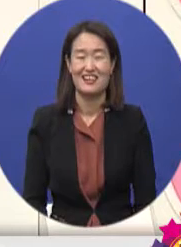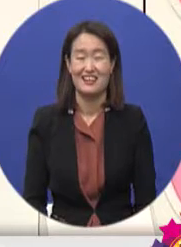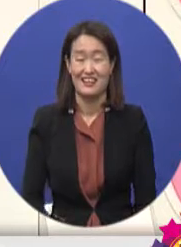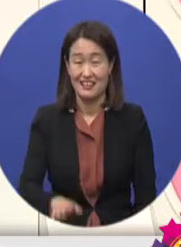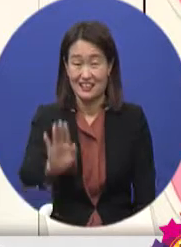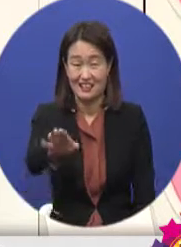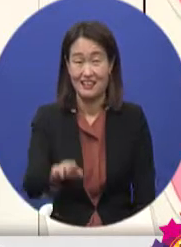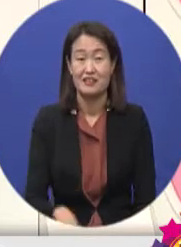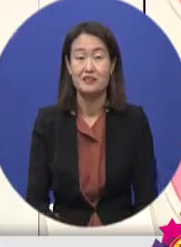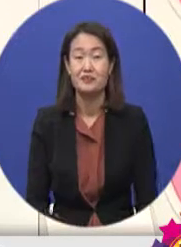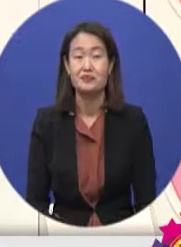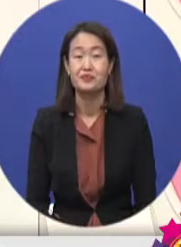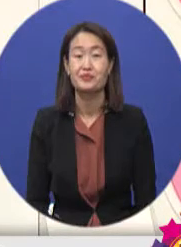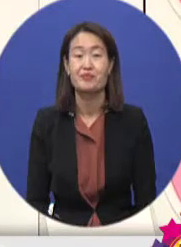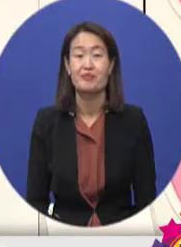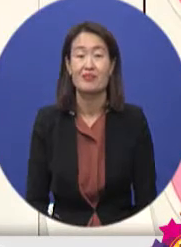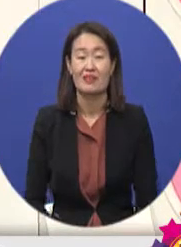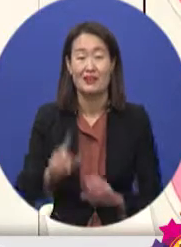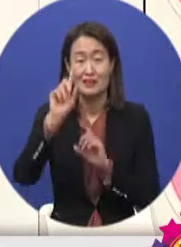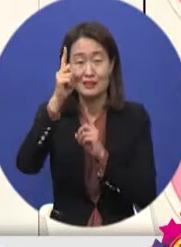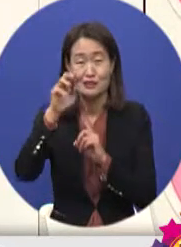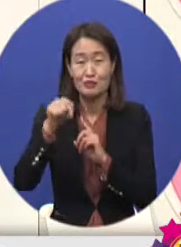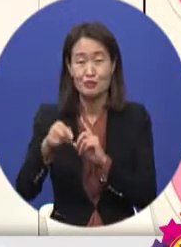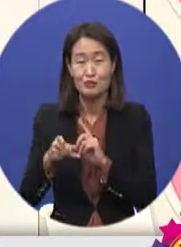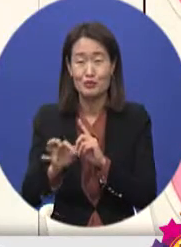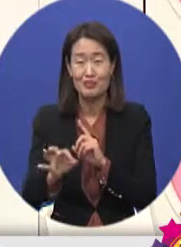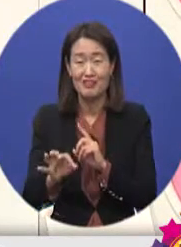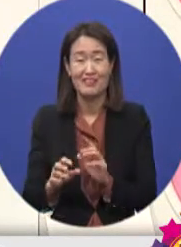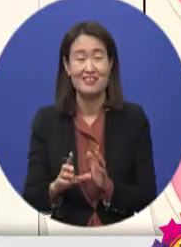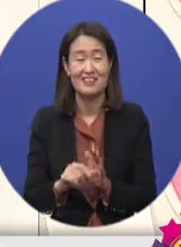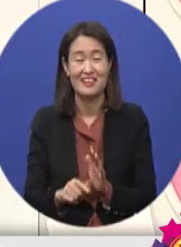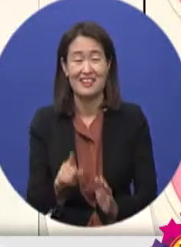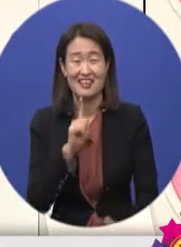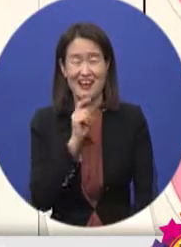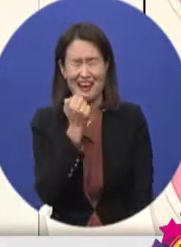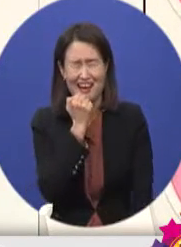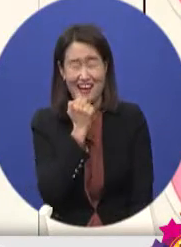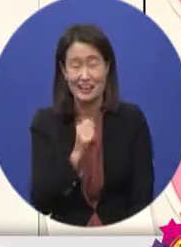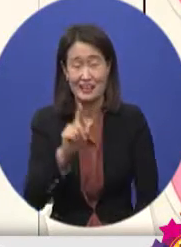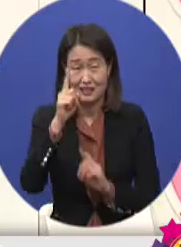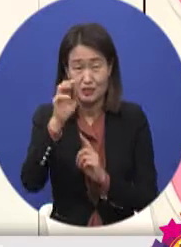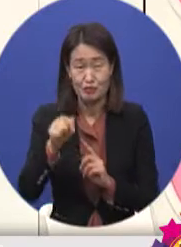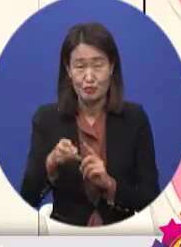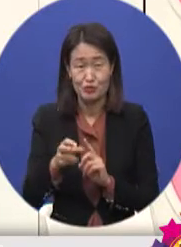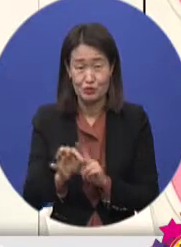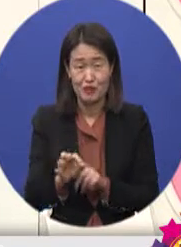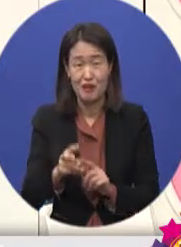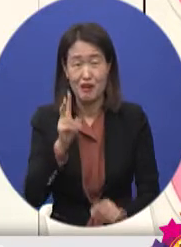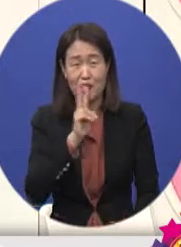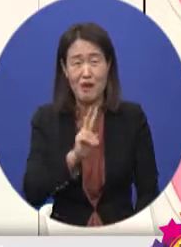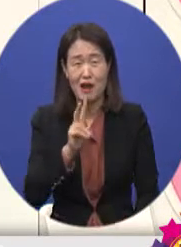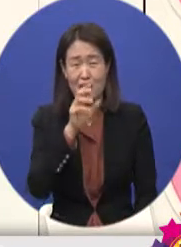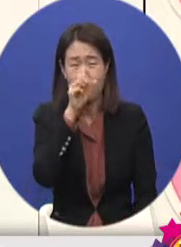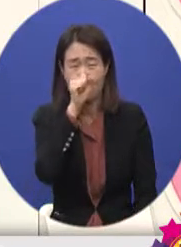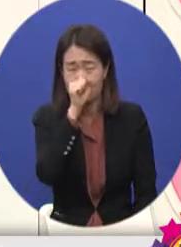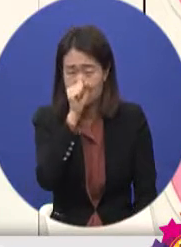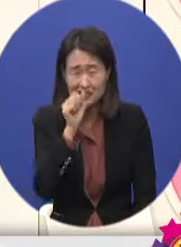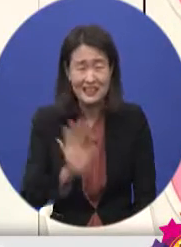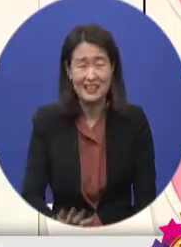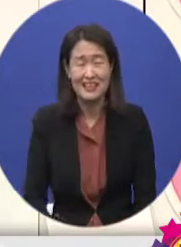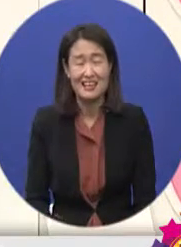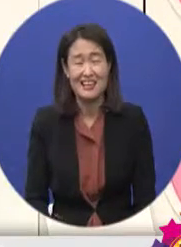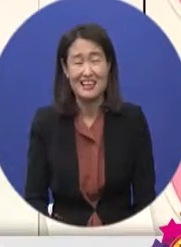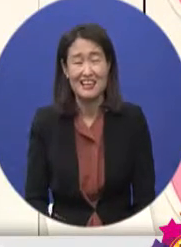어머니. 응. 그 이부영 씨 얘기 좀 해봐봐. 나 그날 웃었지. 이부영이? 응. 아 이부영이 노래도 진짜 안 좋아. 내가 제일